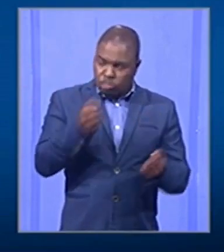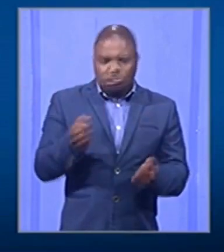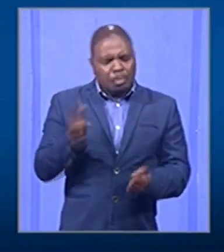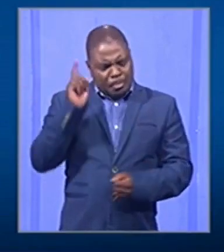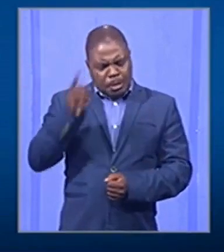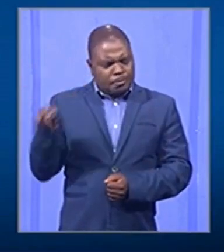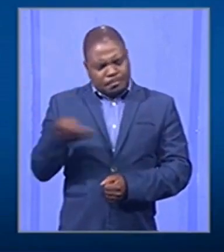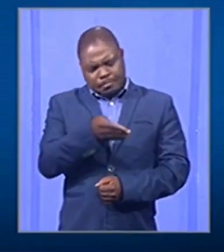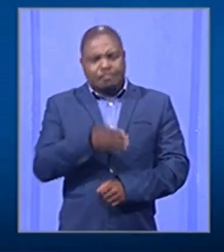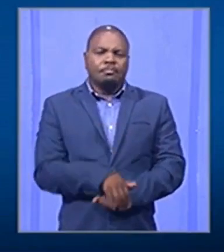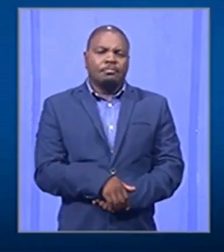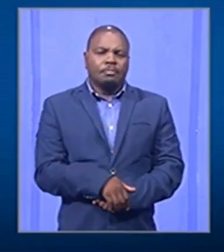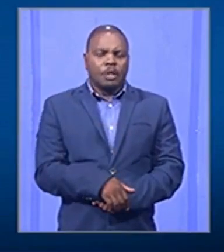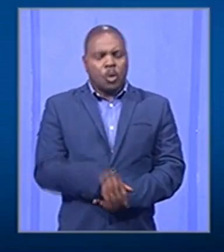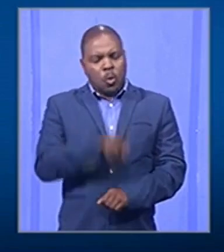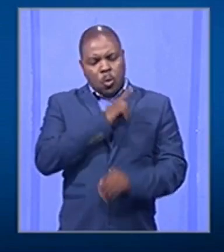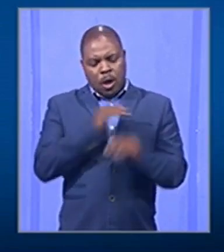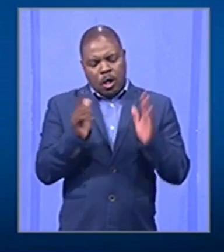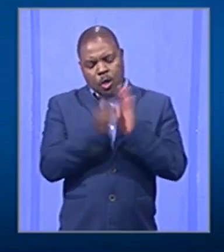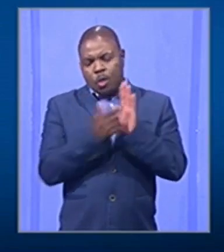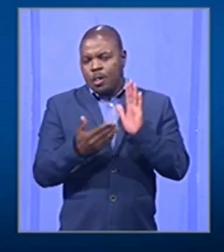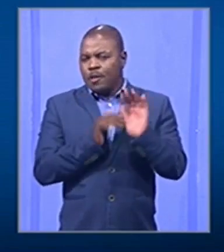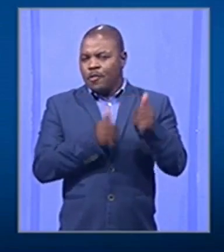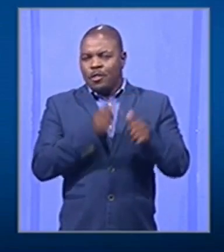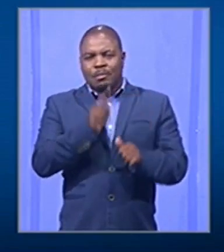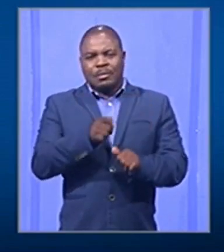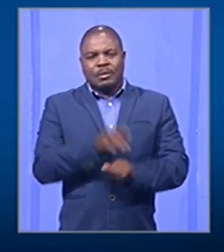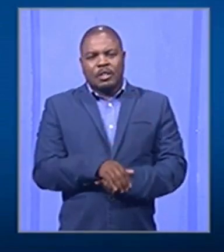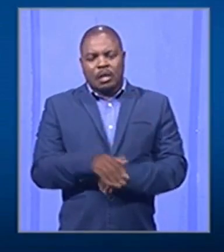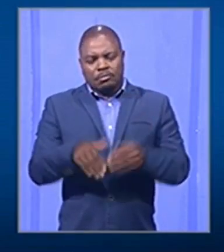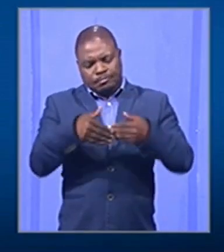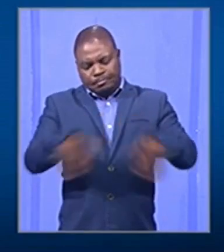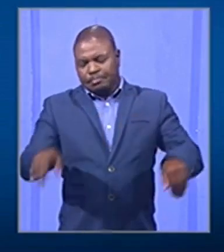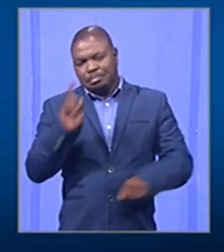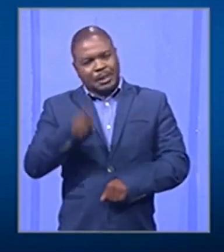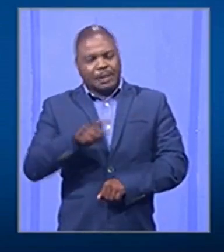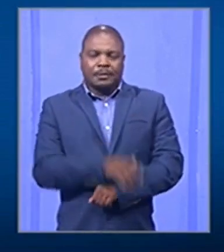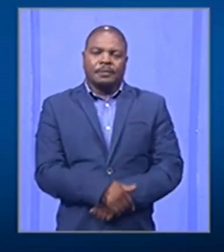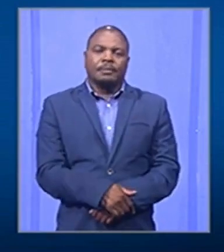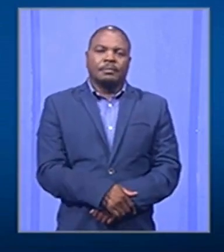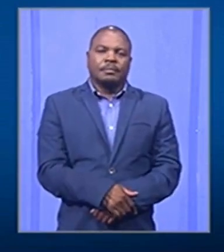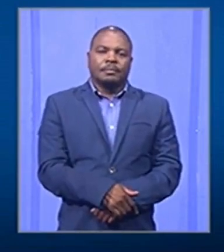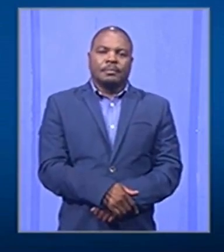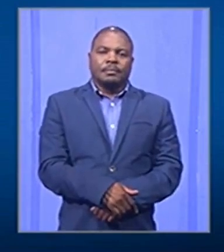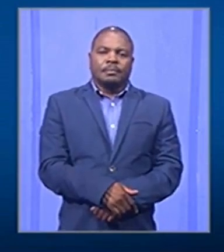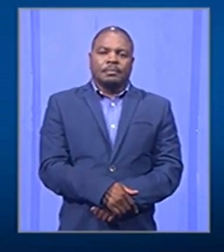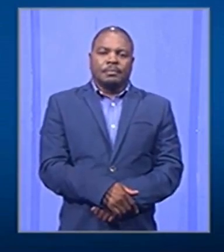a boele a molao diragadiwe ebile go seke go tsewa letlhakore.